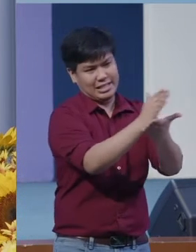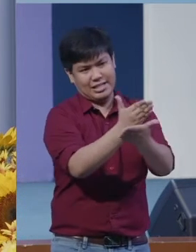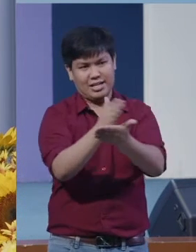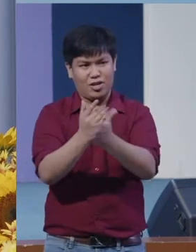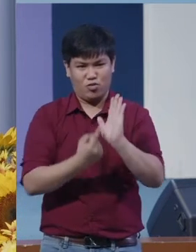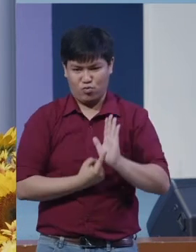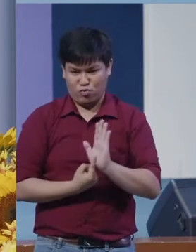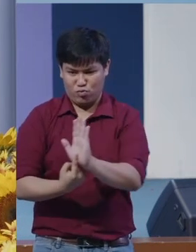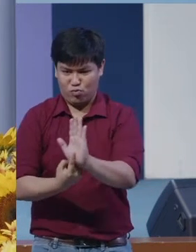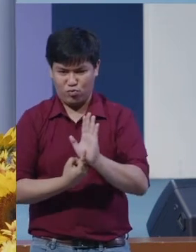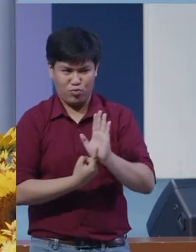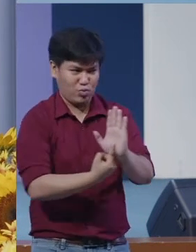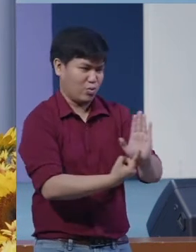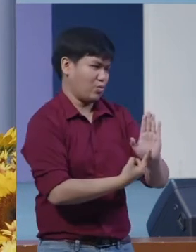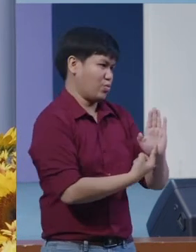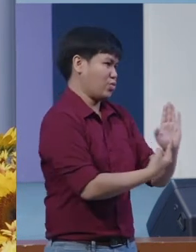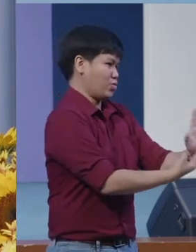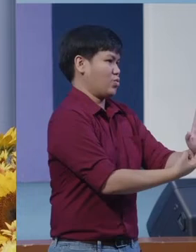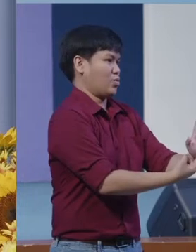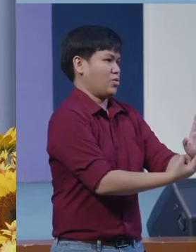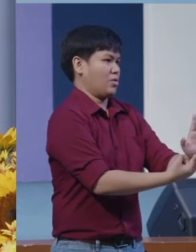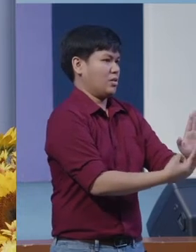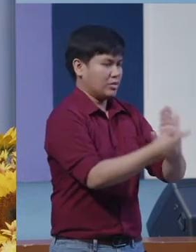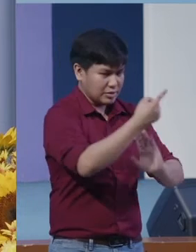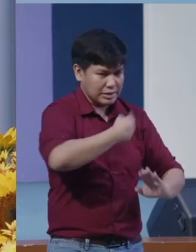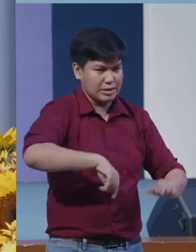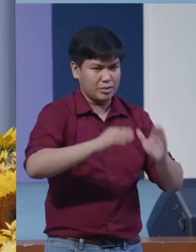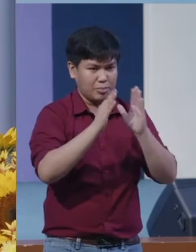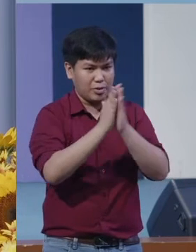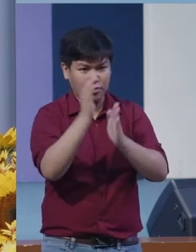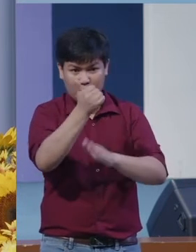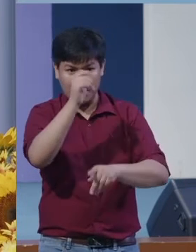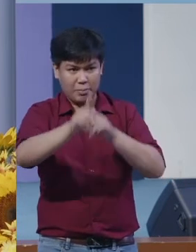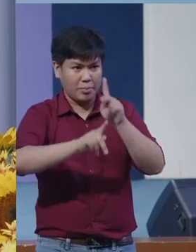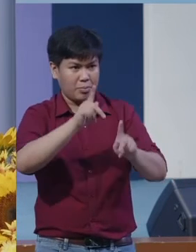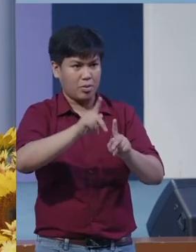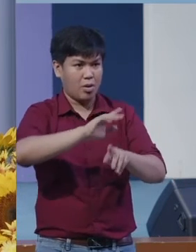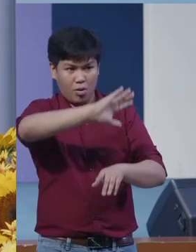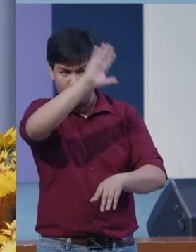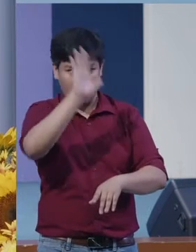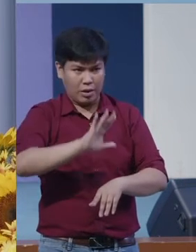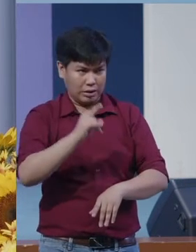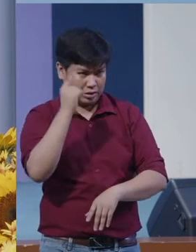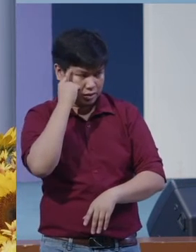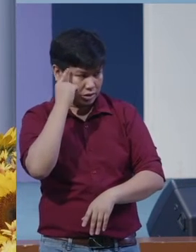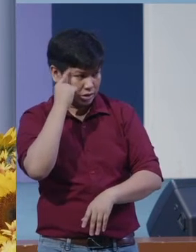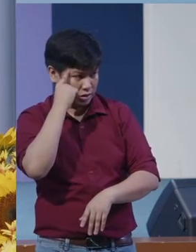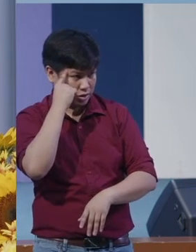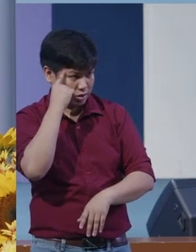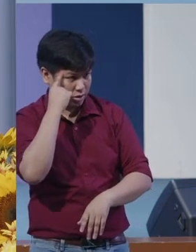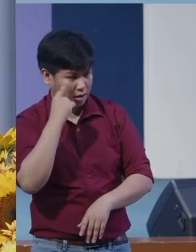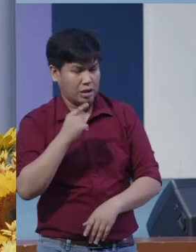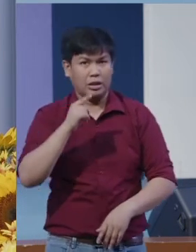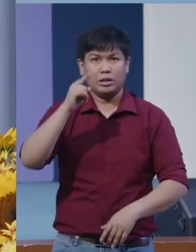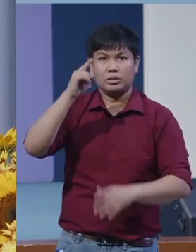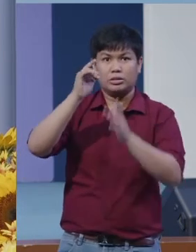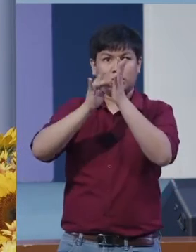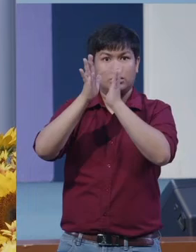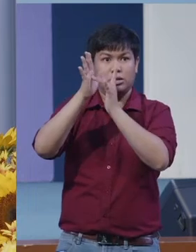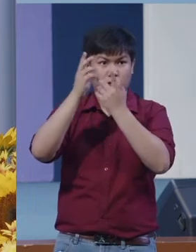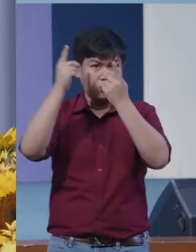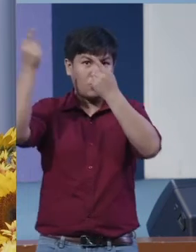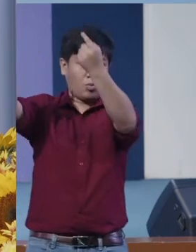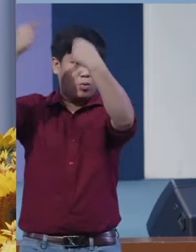Ilapit natin sila sa Panginoon. Ipanalangin natin sila. At wag na wag sana tayong madadatnan na nagsasalita